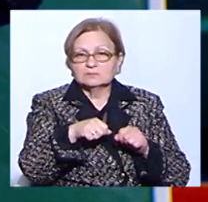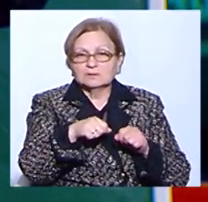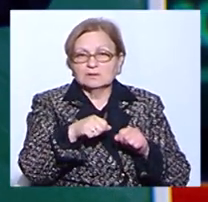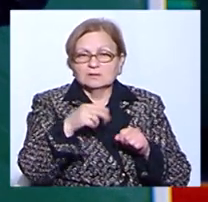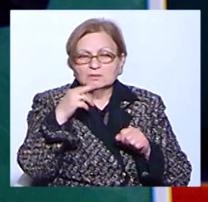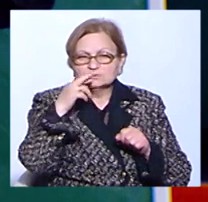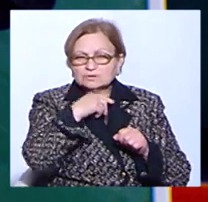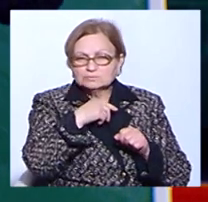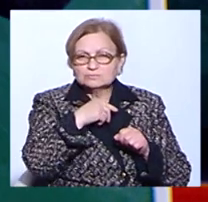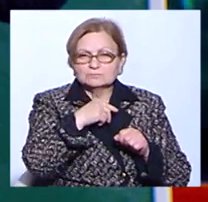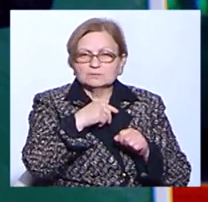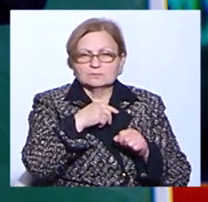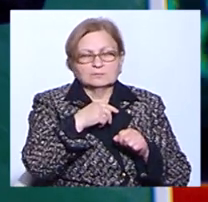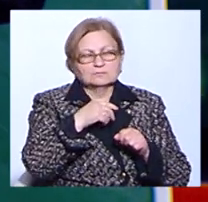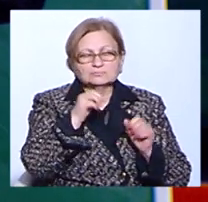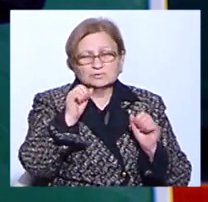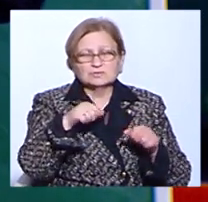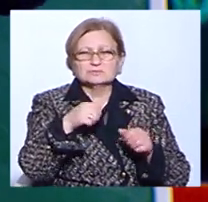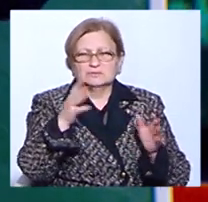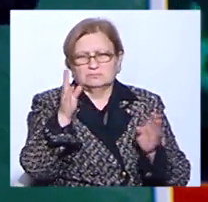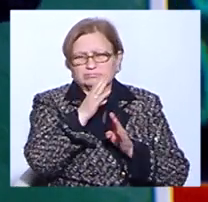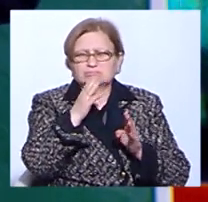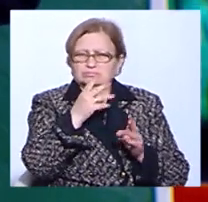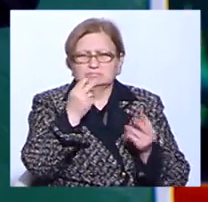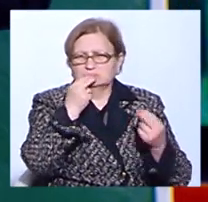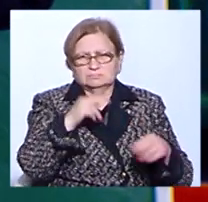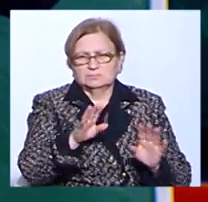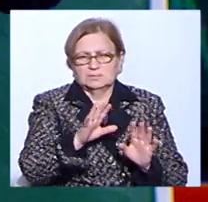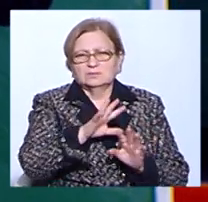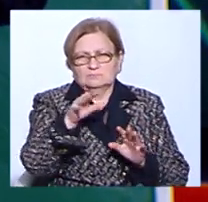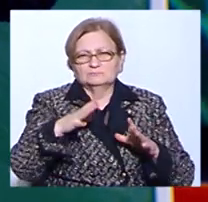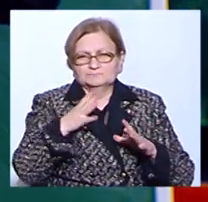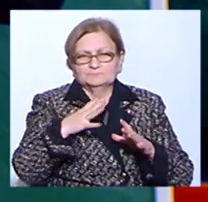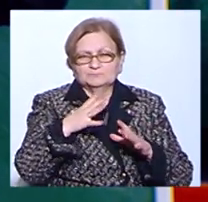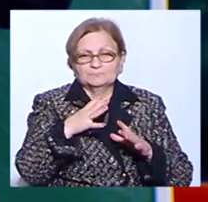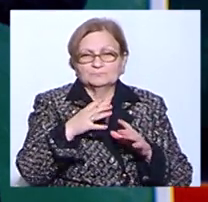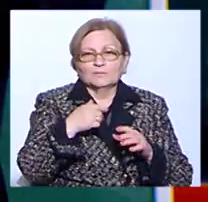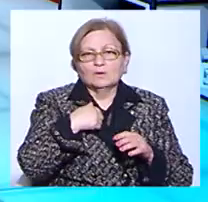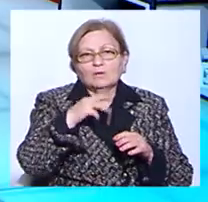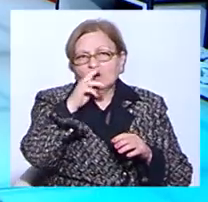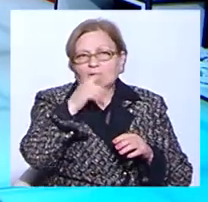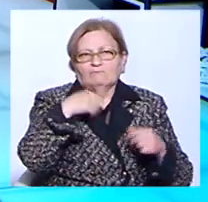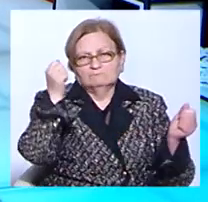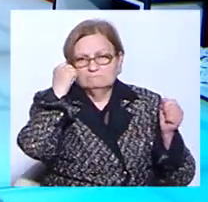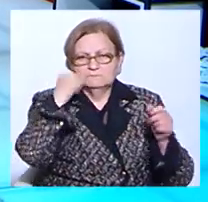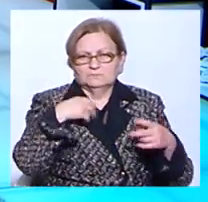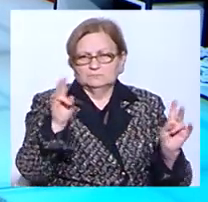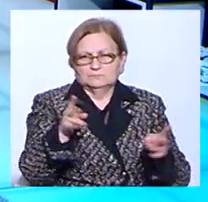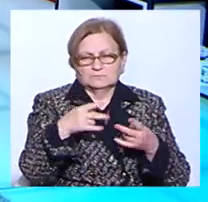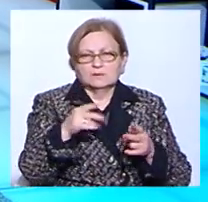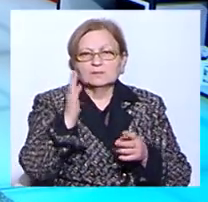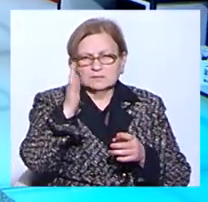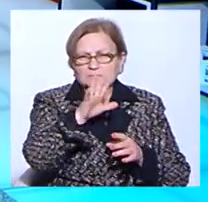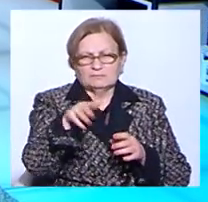გამოგივიდეს არაშაცნობით. ამისგან დაზღვეული არავინაა, მაგრამ ეს არ ნიშნავს იმას, რომ საზოწარკვეთას მივეცეთ და ვთქვათ, რომ მე აქედან აფერი გამომივა,